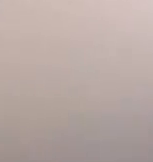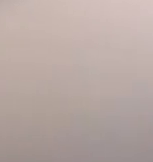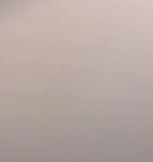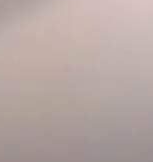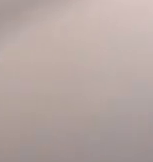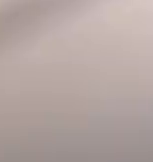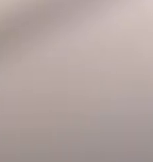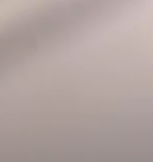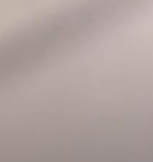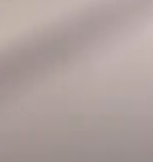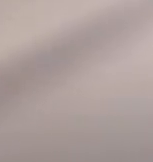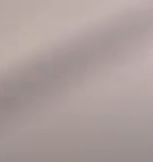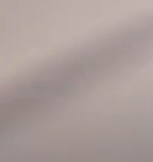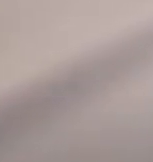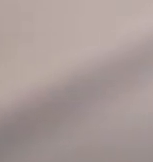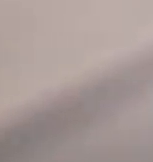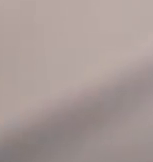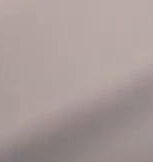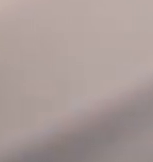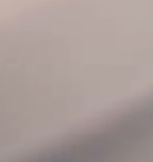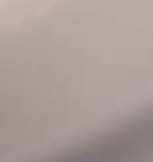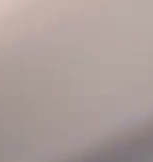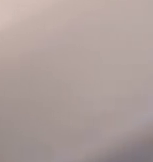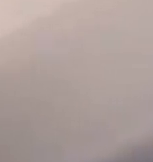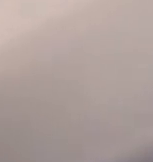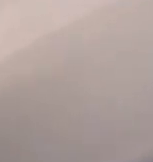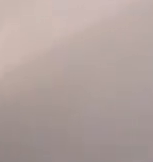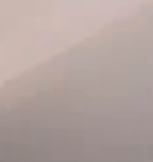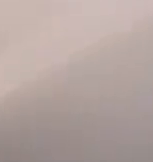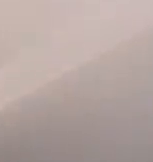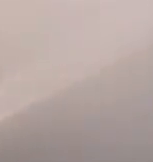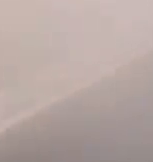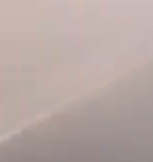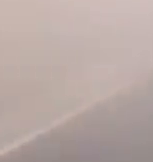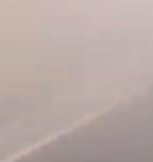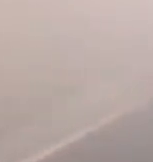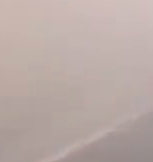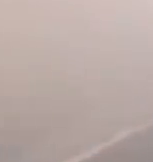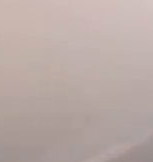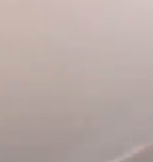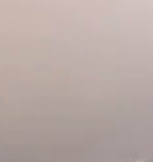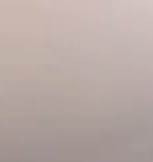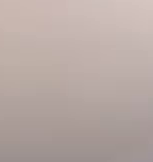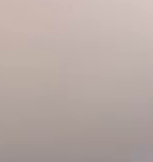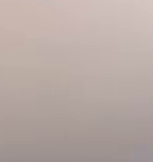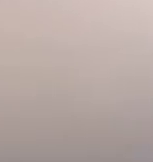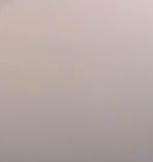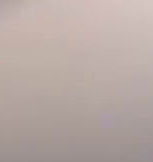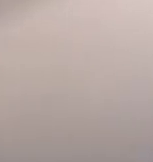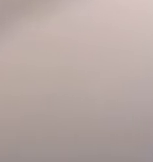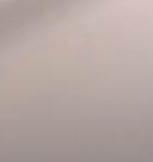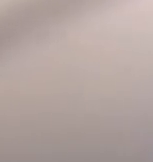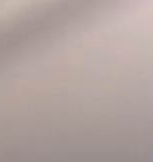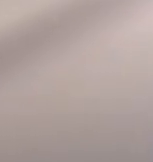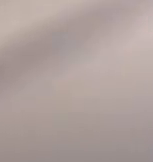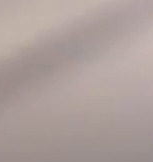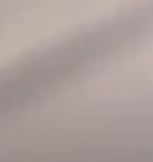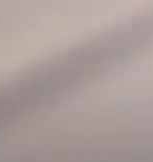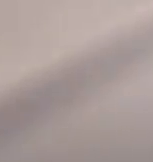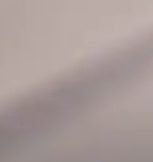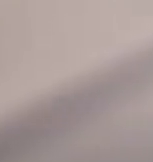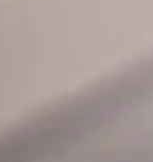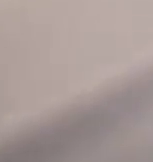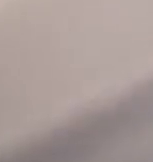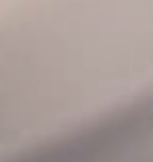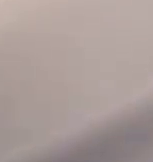balita, mag-subscribe kayo sa aming YouTube channel. Para sa mga kapuso abroad, pwede nyo rin kaming makasama sa GMA Pinoy